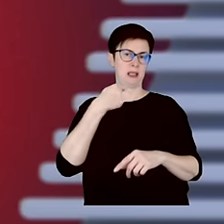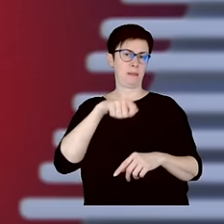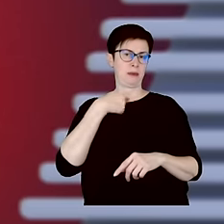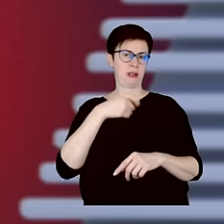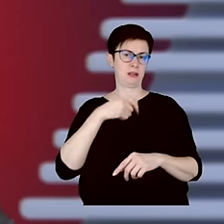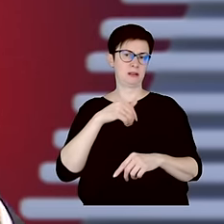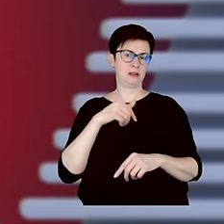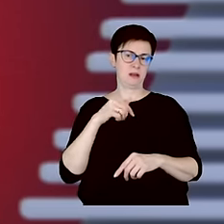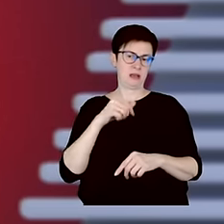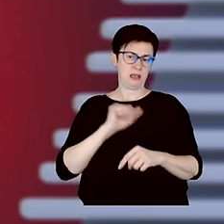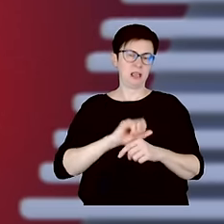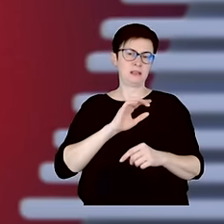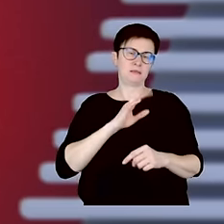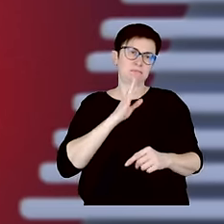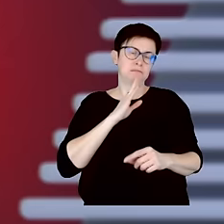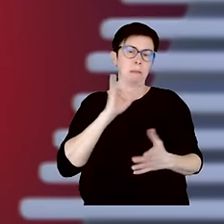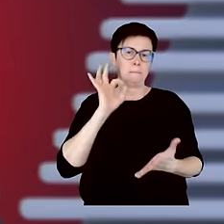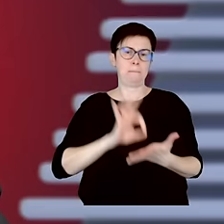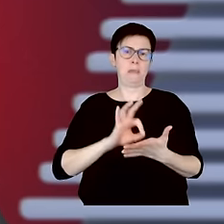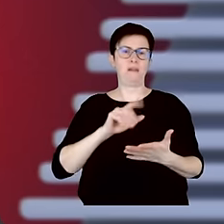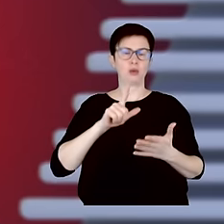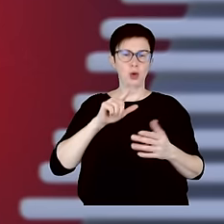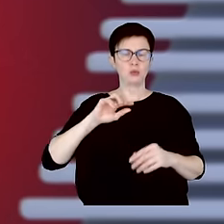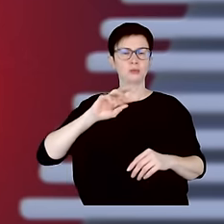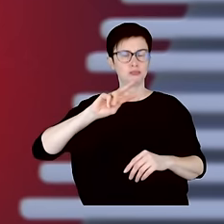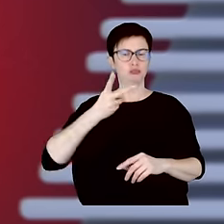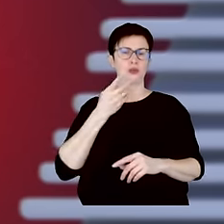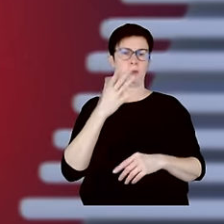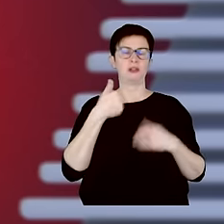do ponownego ułaskawienia. W ogóle